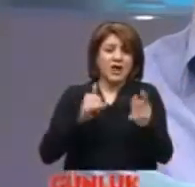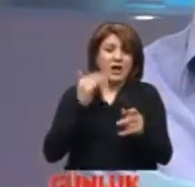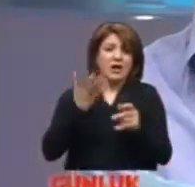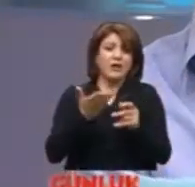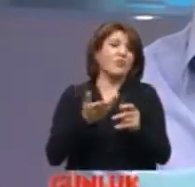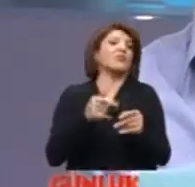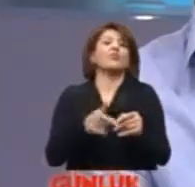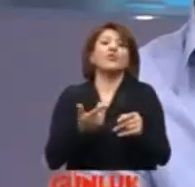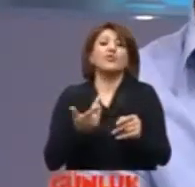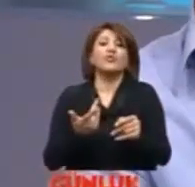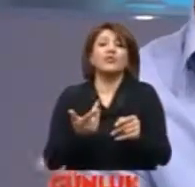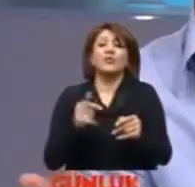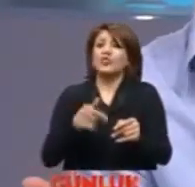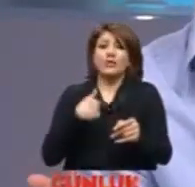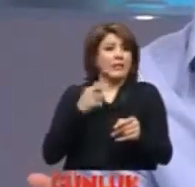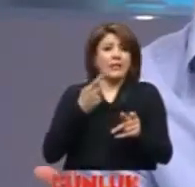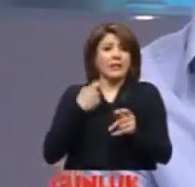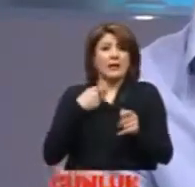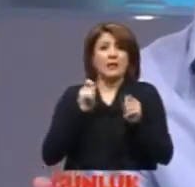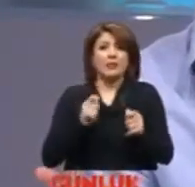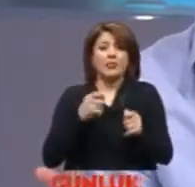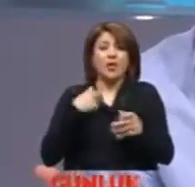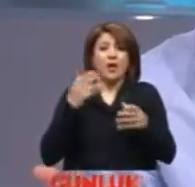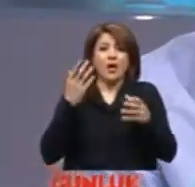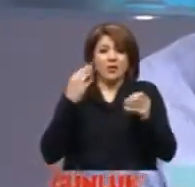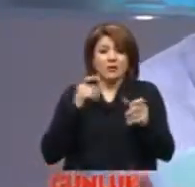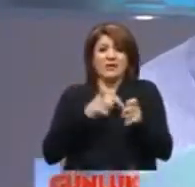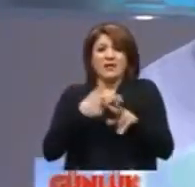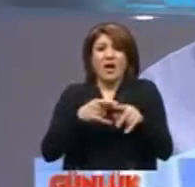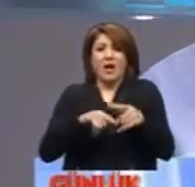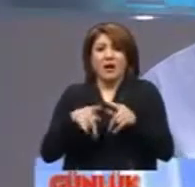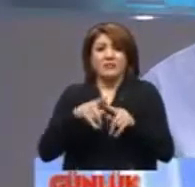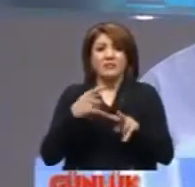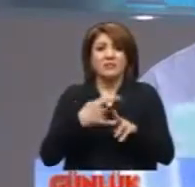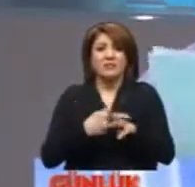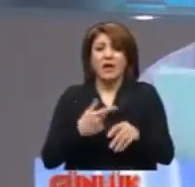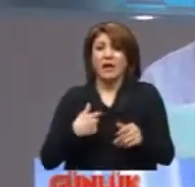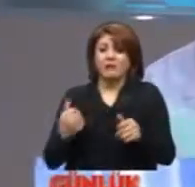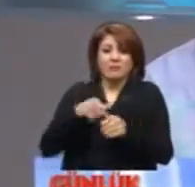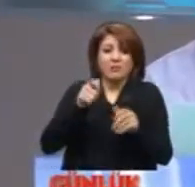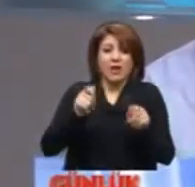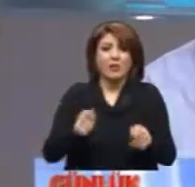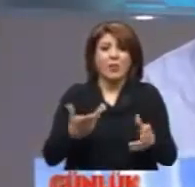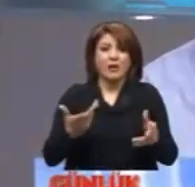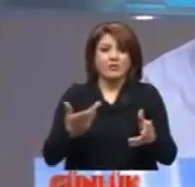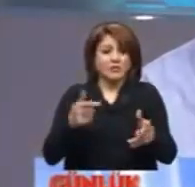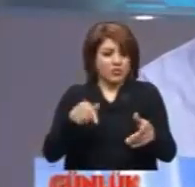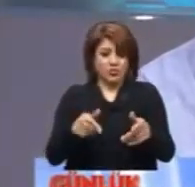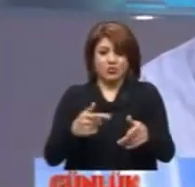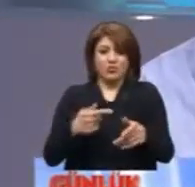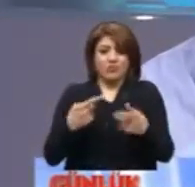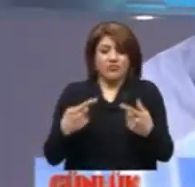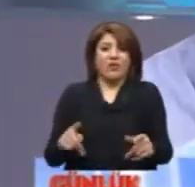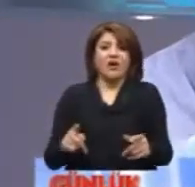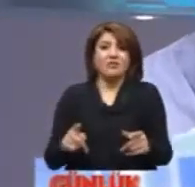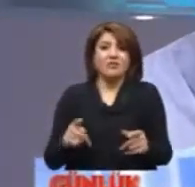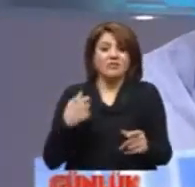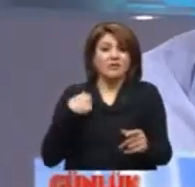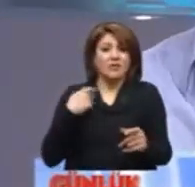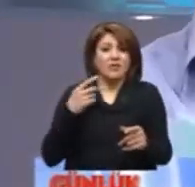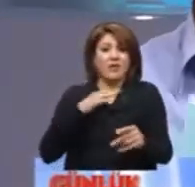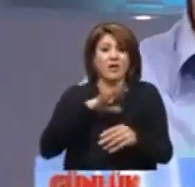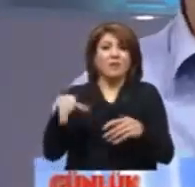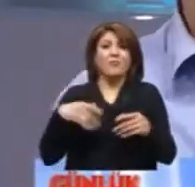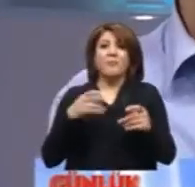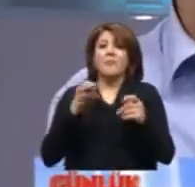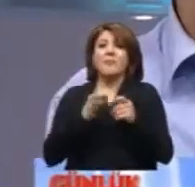bu niye böyle bir ihtiyaç duyuyorlar? Bir kere onu anlamıyorum. Her şeyin sahtesini yapmak gibi. Fakat hani öyle bir kasabanın sahtesini yapmak... Bayındırık ve